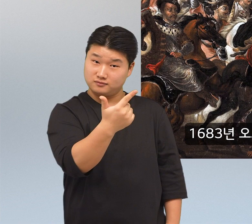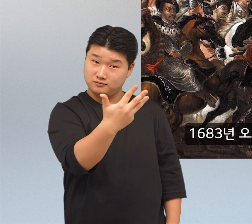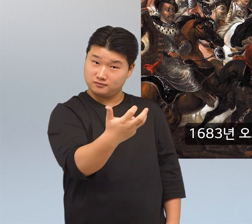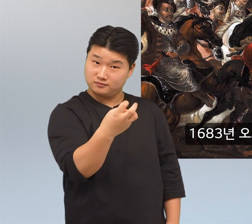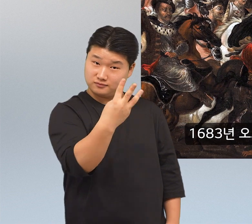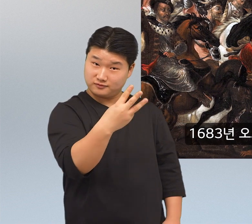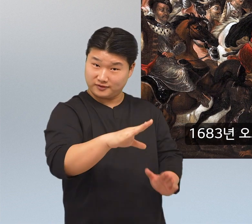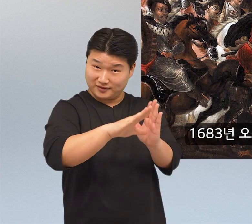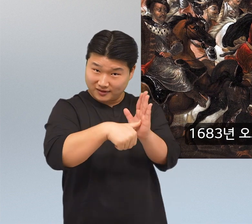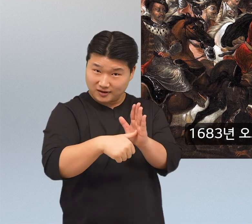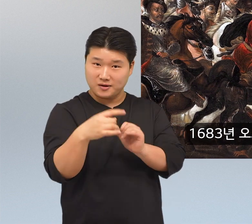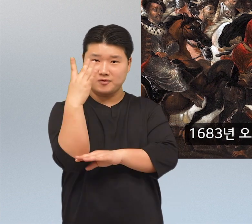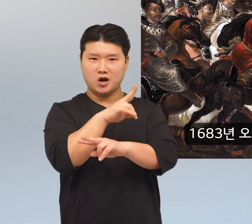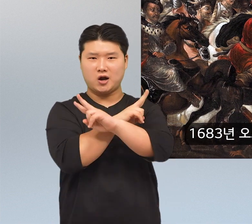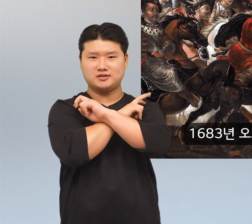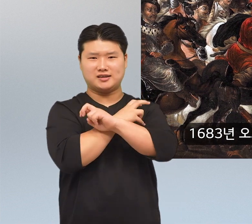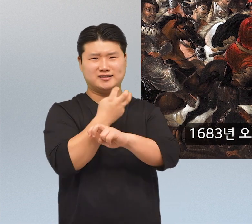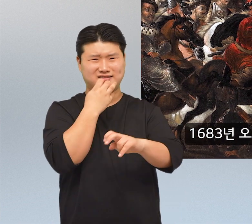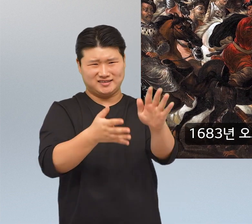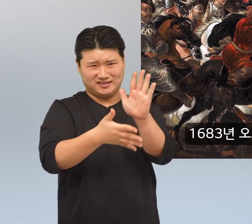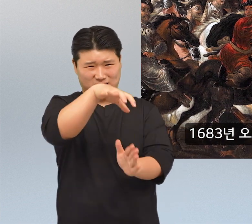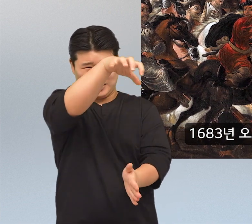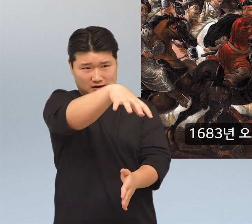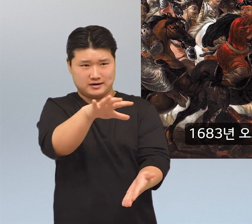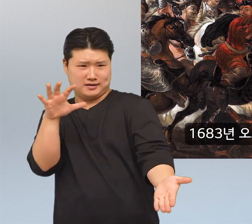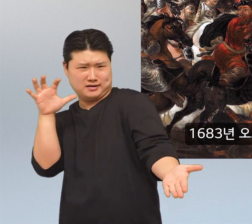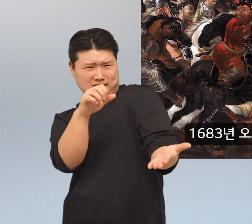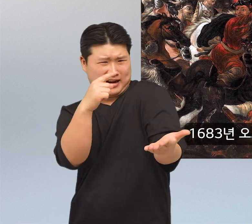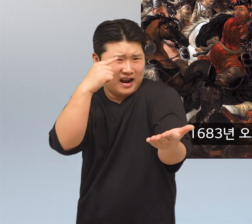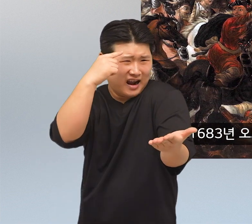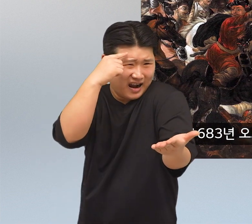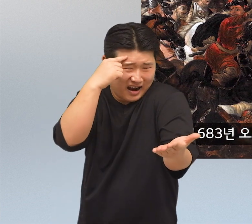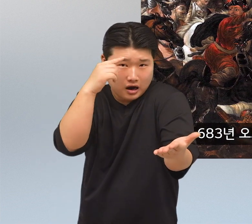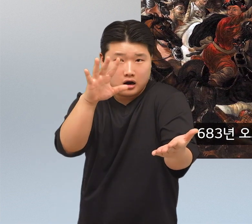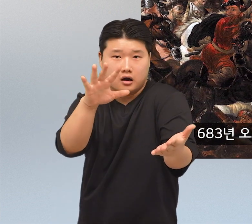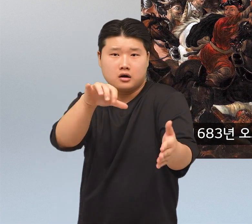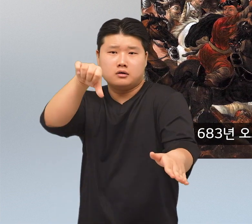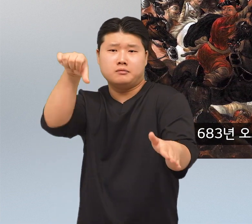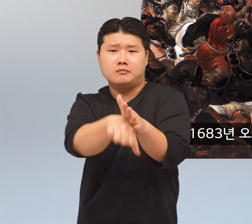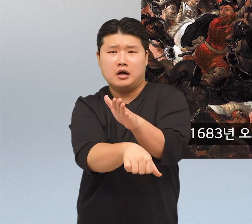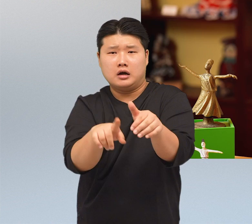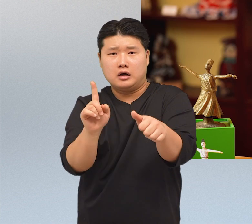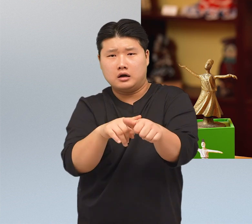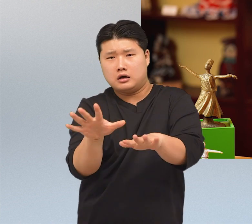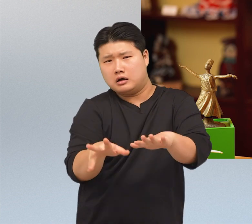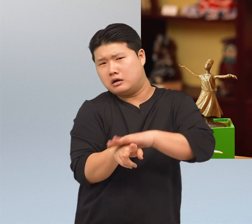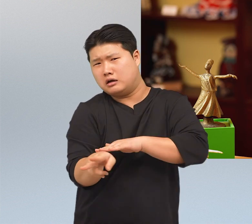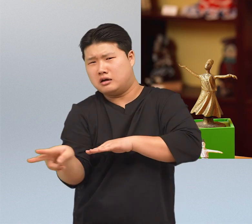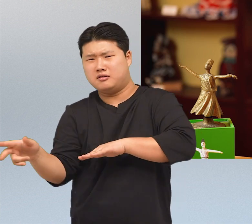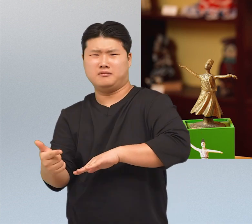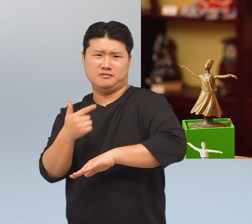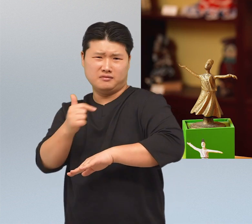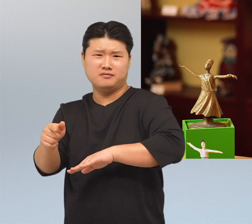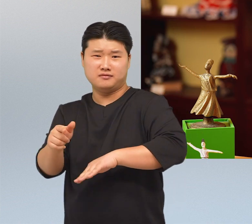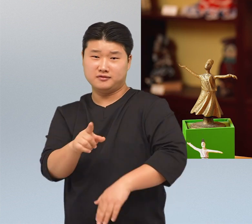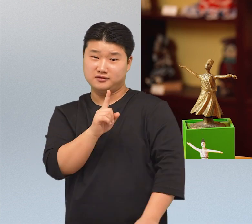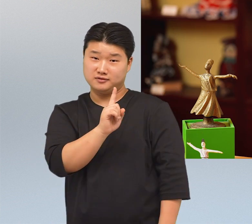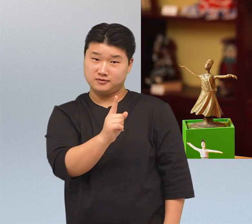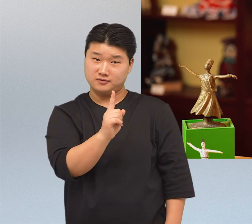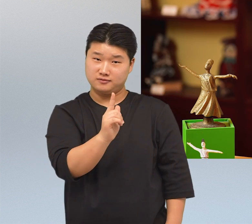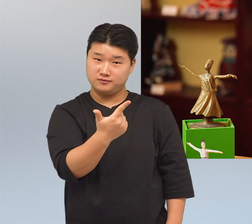1683년 오스만은 오스트리아 빈을 공격하다 실패해 퇴각해야 했고